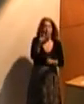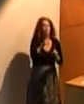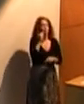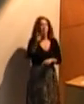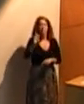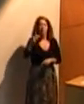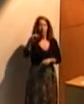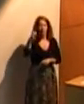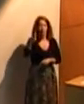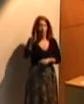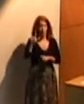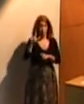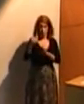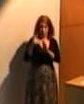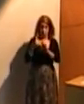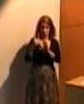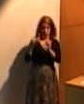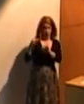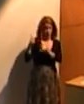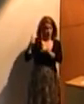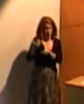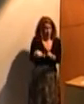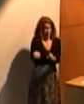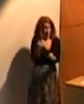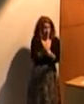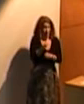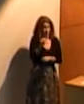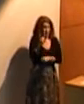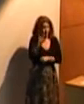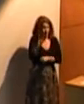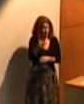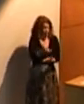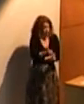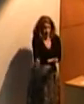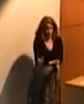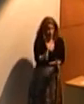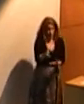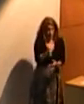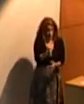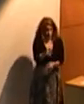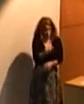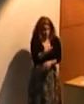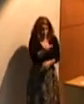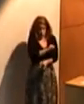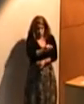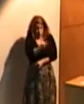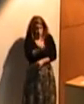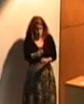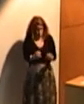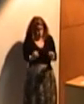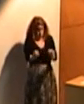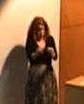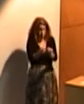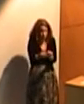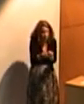7 cet adn entièrement artificiel de ce micro place nico mycoplasma laboratorium